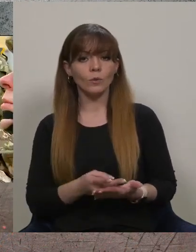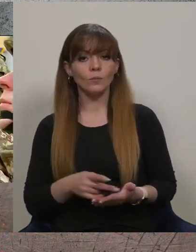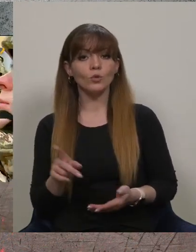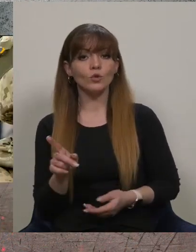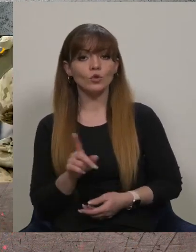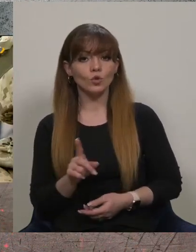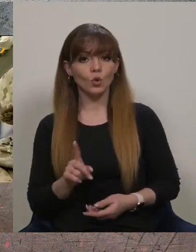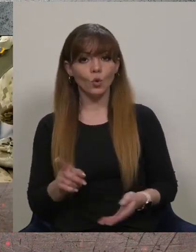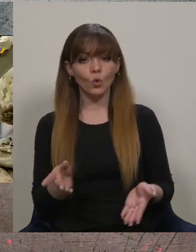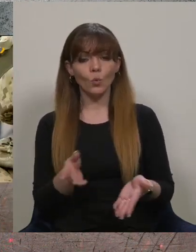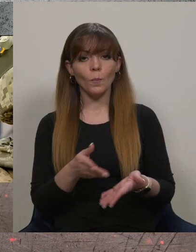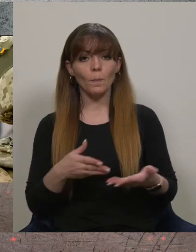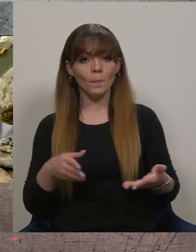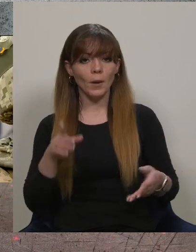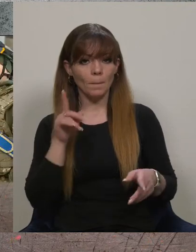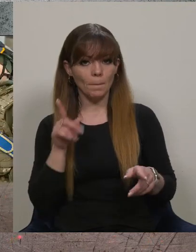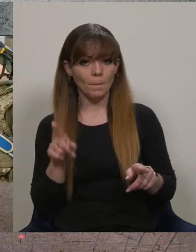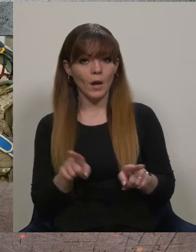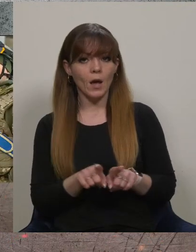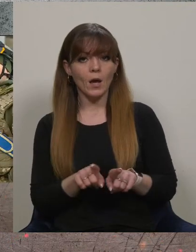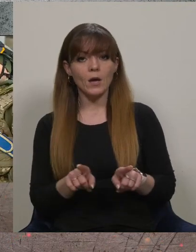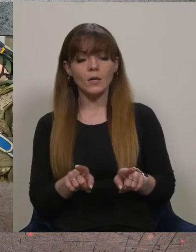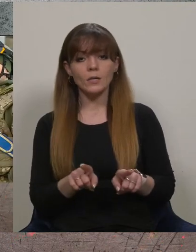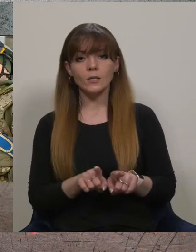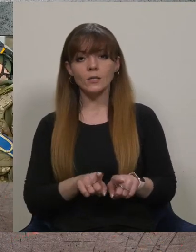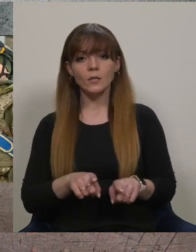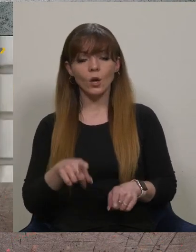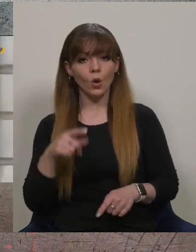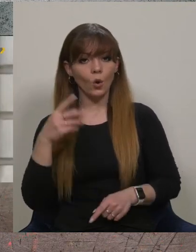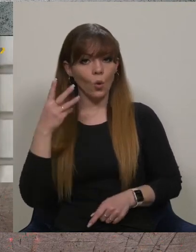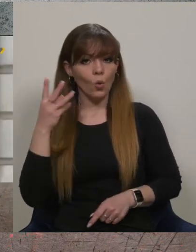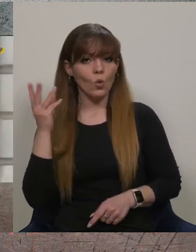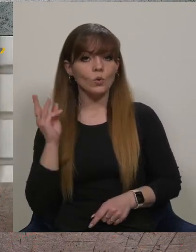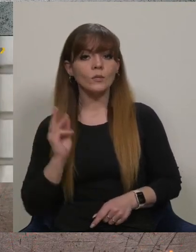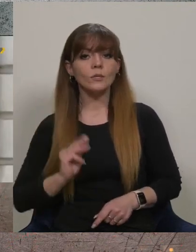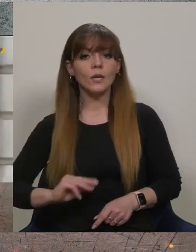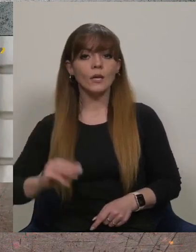покажем, що ми браття.